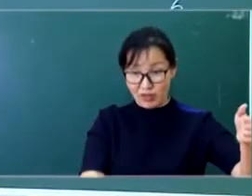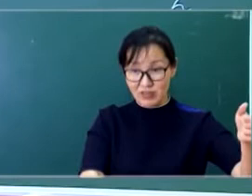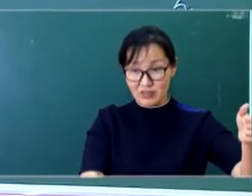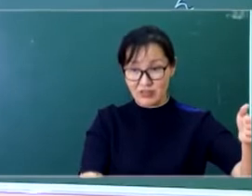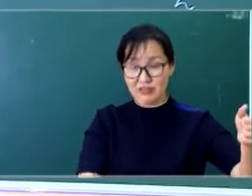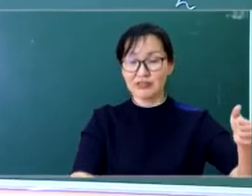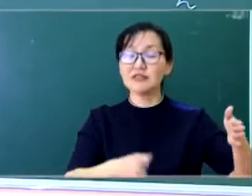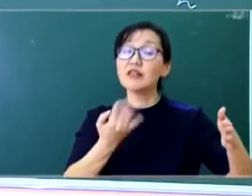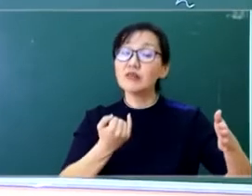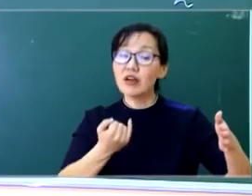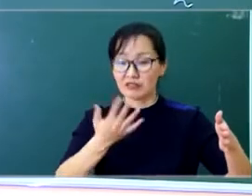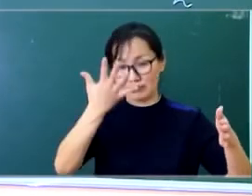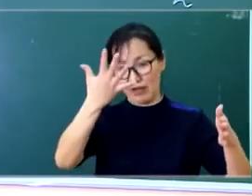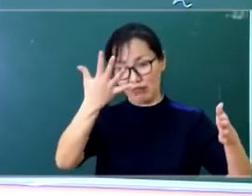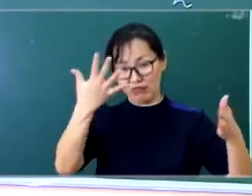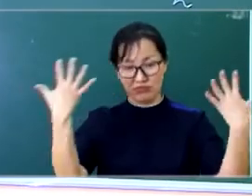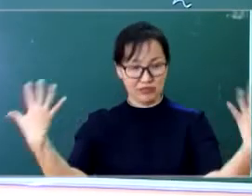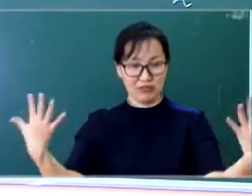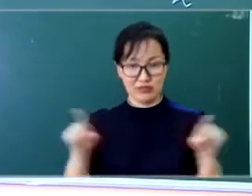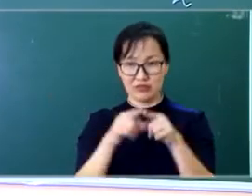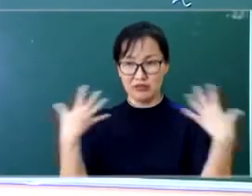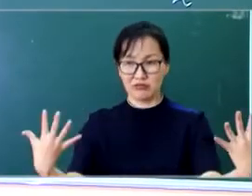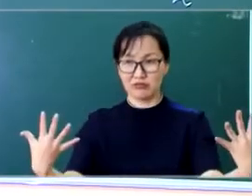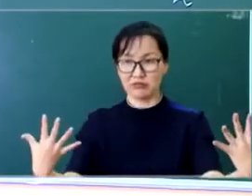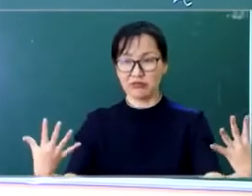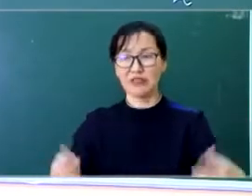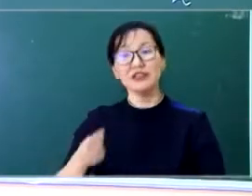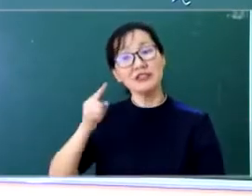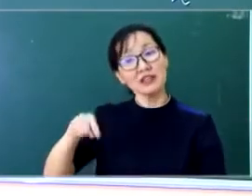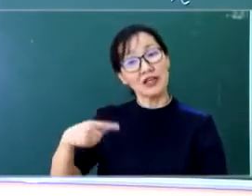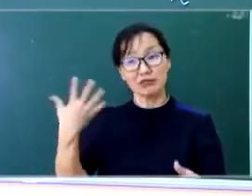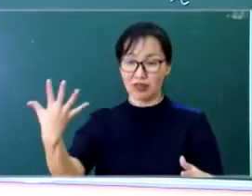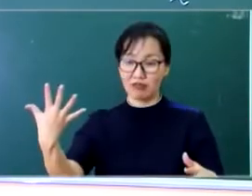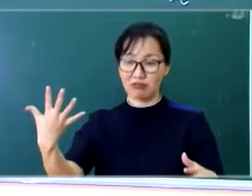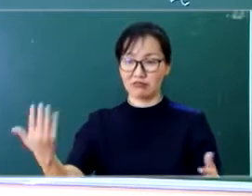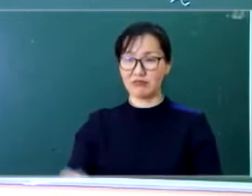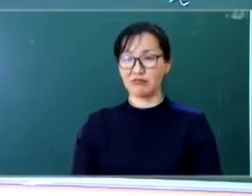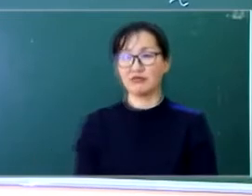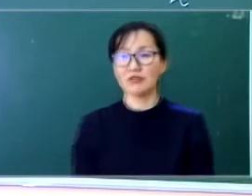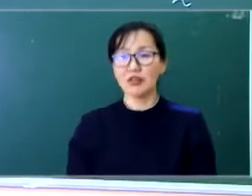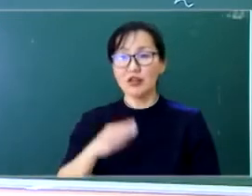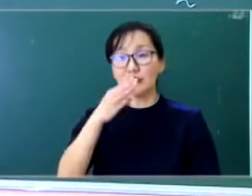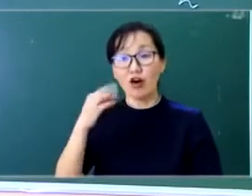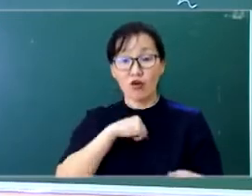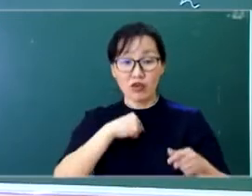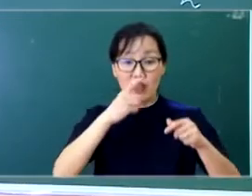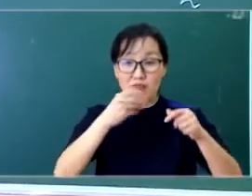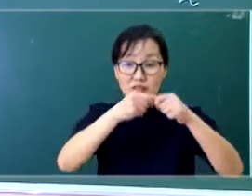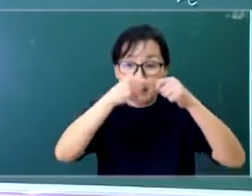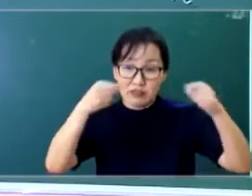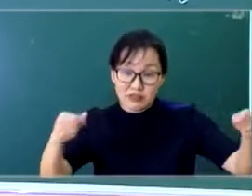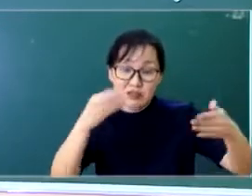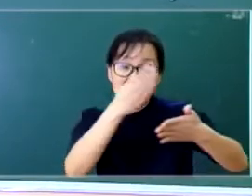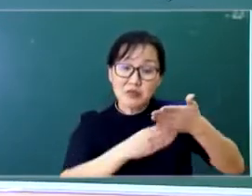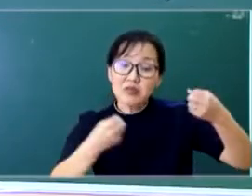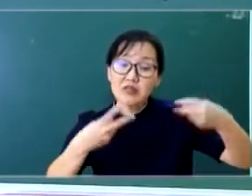2 хуваасан буюу 1/10.5-ыг тэмдэглэжлээ. Нийт 10 хуваа 1 бүхлийгээ. За тэгвэл баримжаалаад энэ зайг бид нар 5